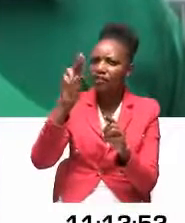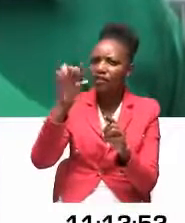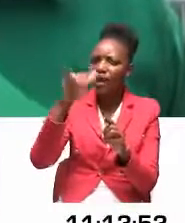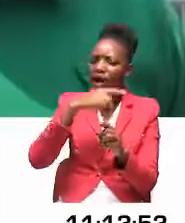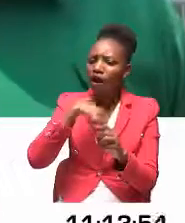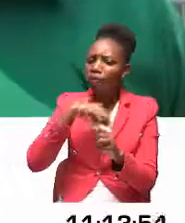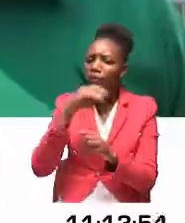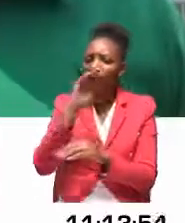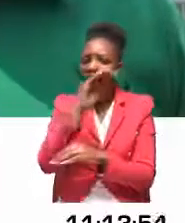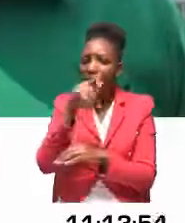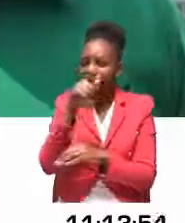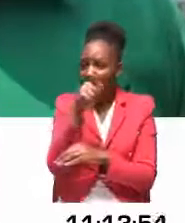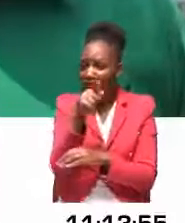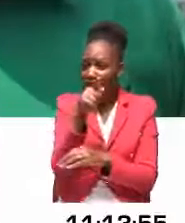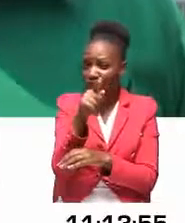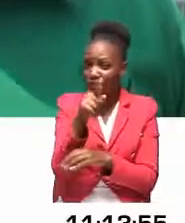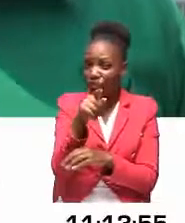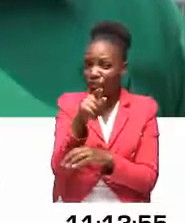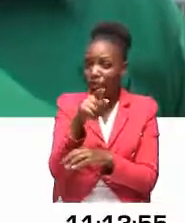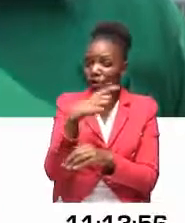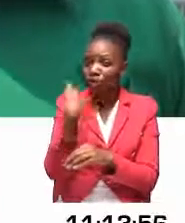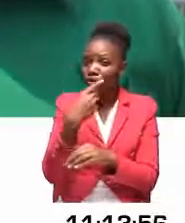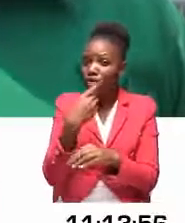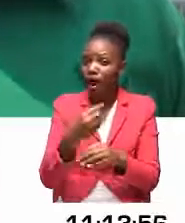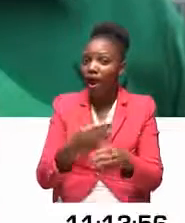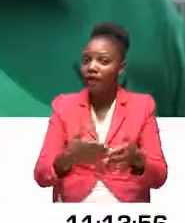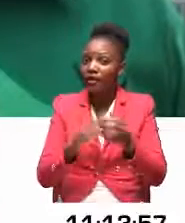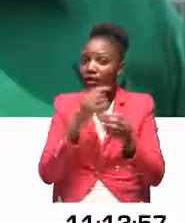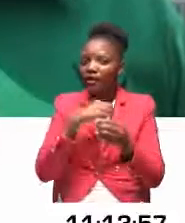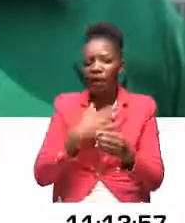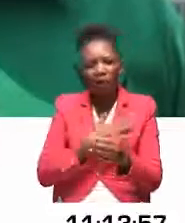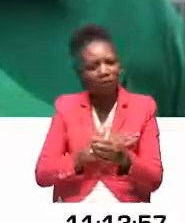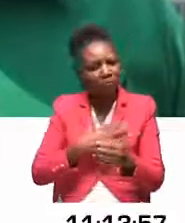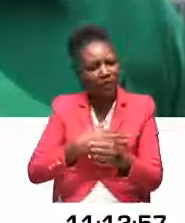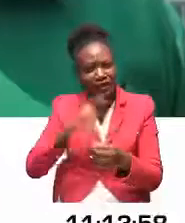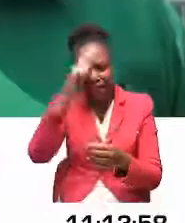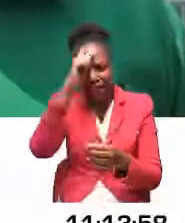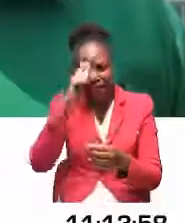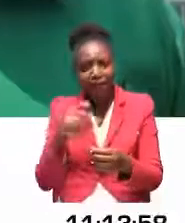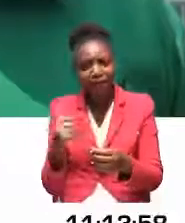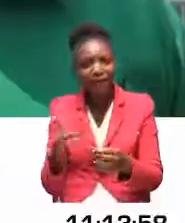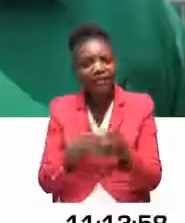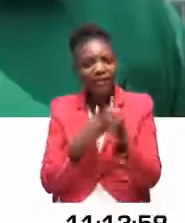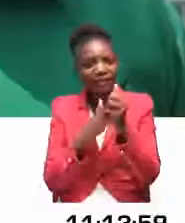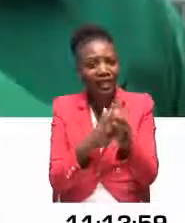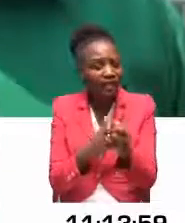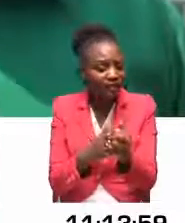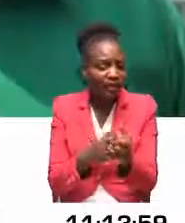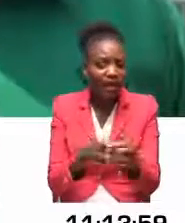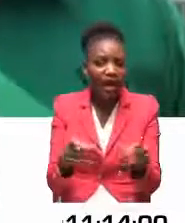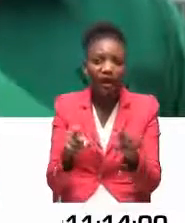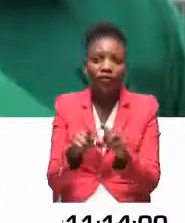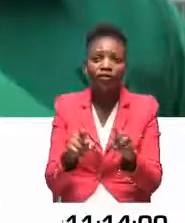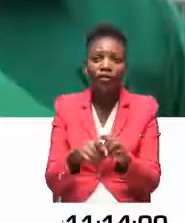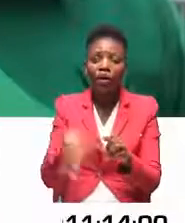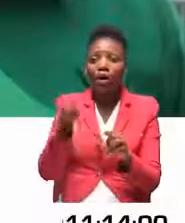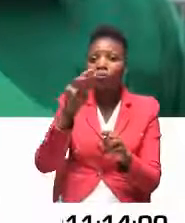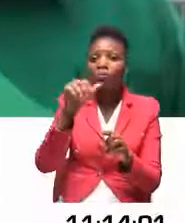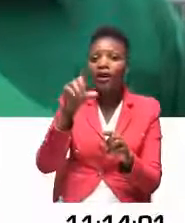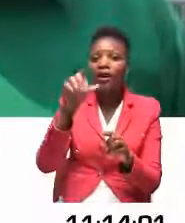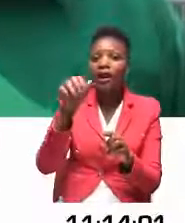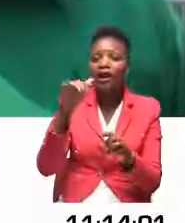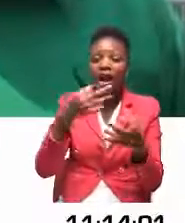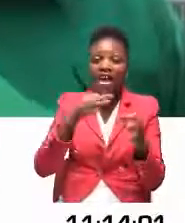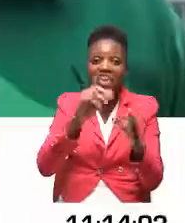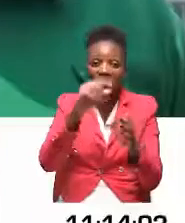wenu na nyinyi ambao mko hapo mbele yetu mheshimu viongozi muwape heshima ambao wanastahili na kiongozi Malala Kama hautaheshimu